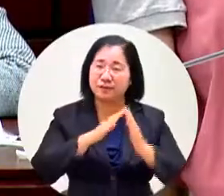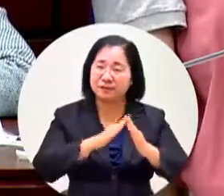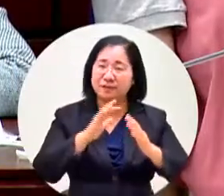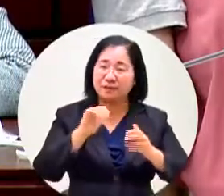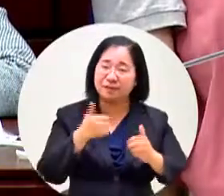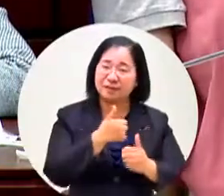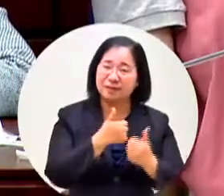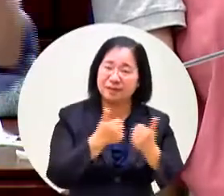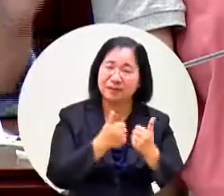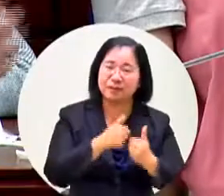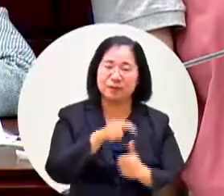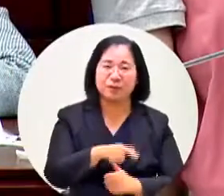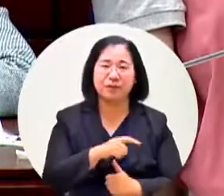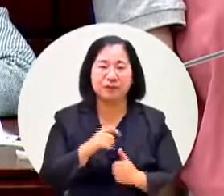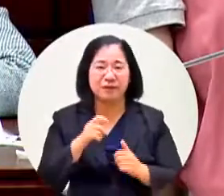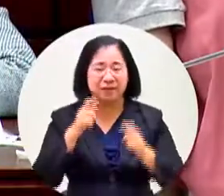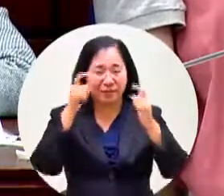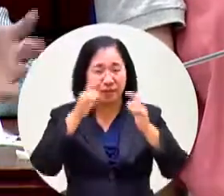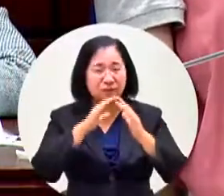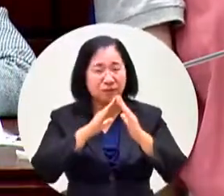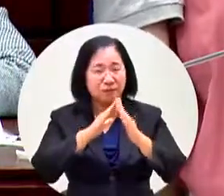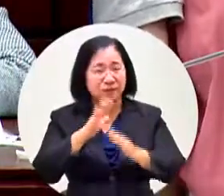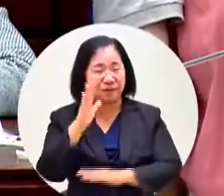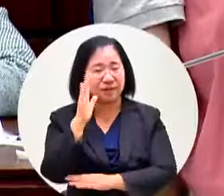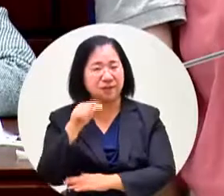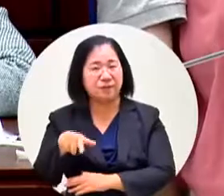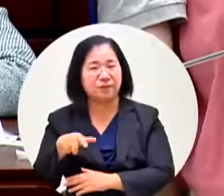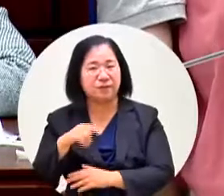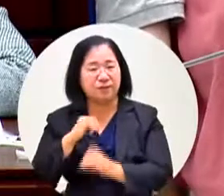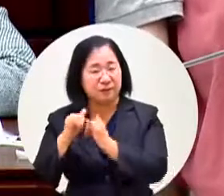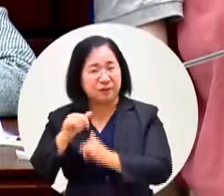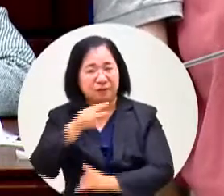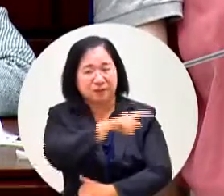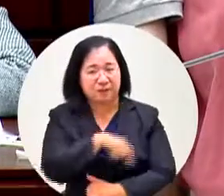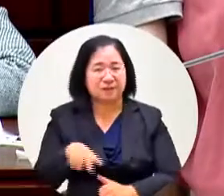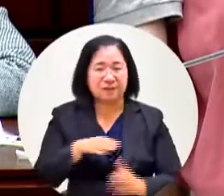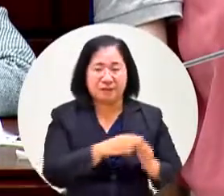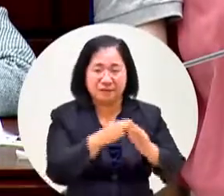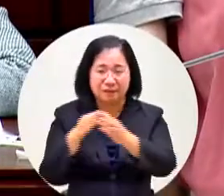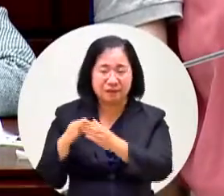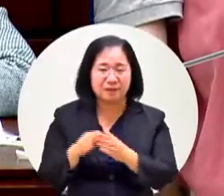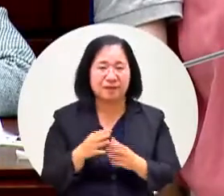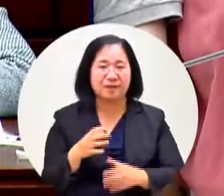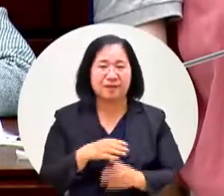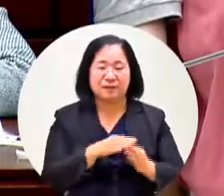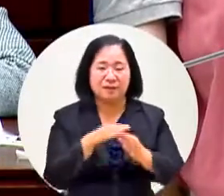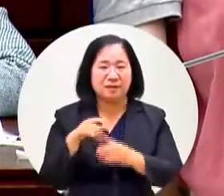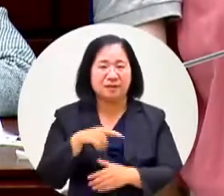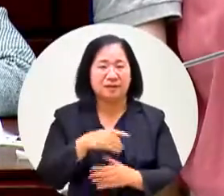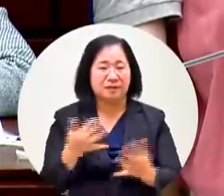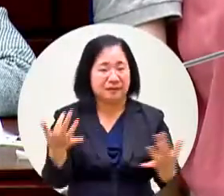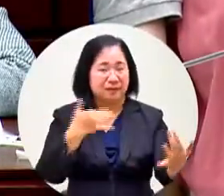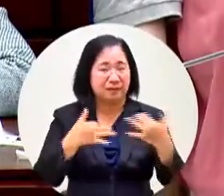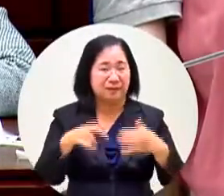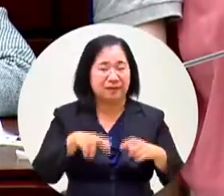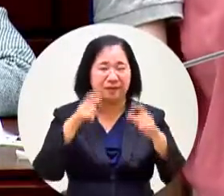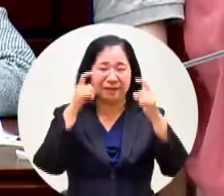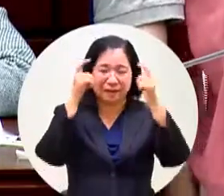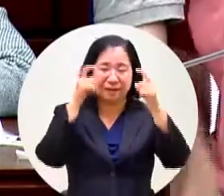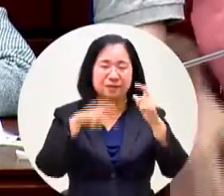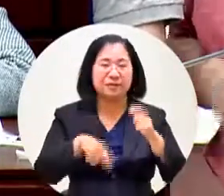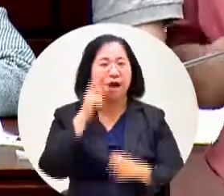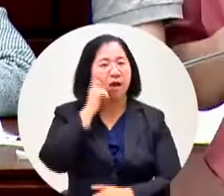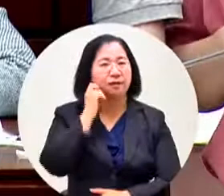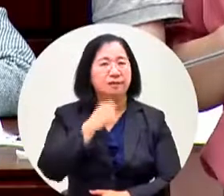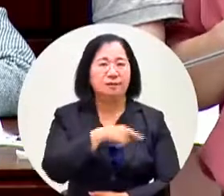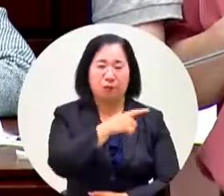好的感觉。所以我们现在市议会、市政府跟高雄市民，我们三方面一定要团结起来，